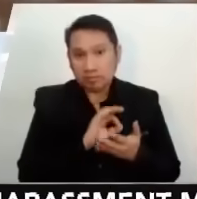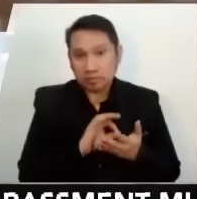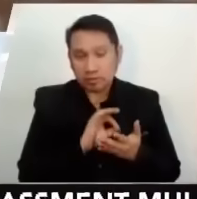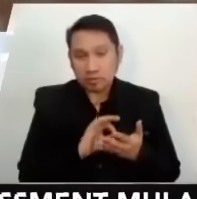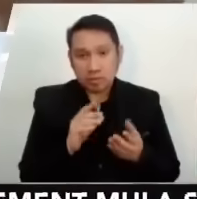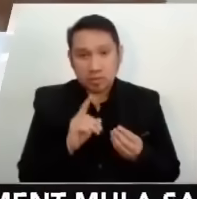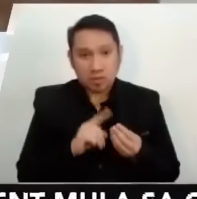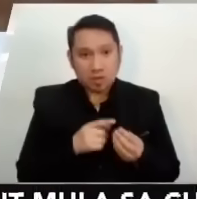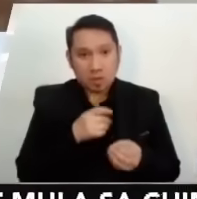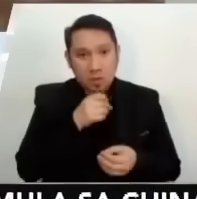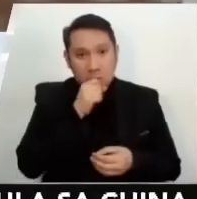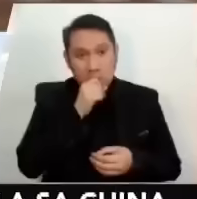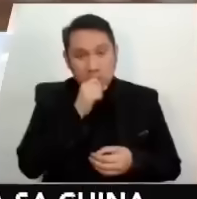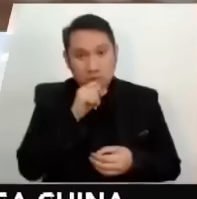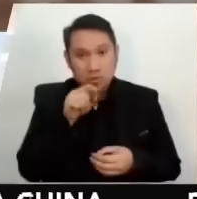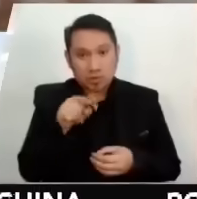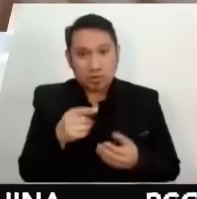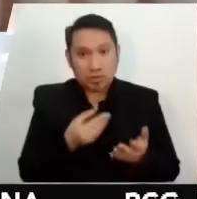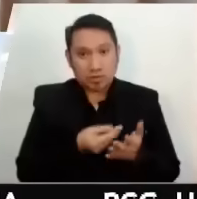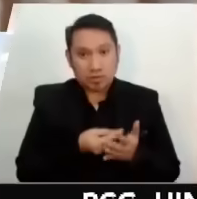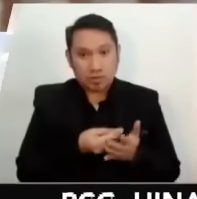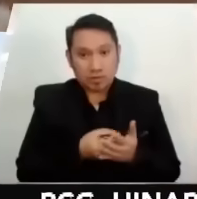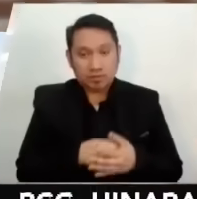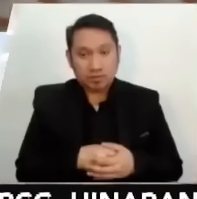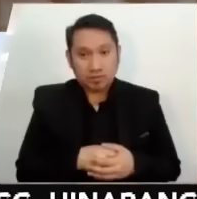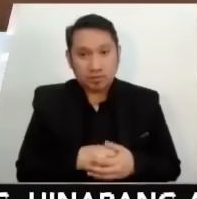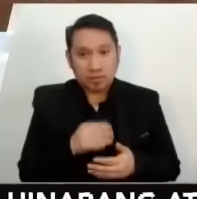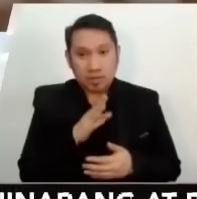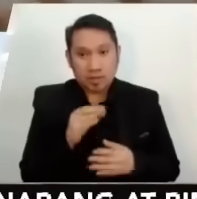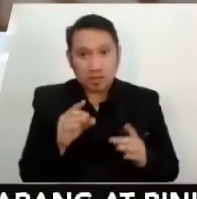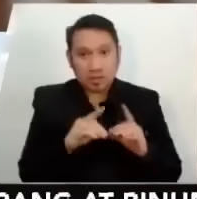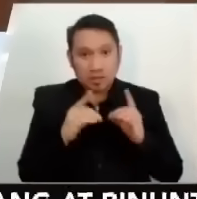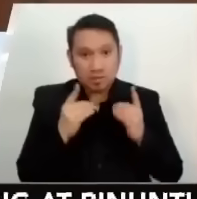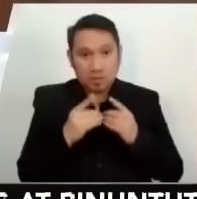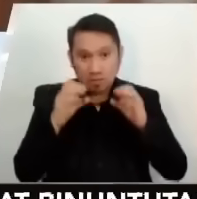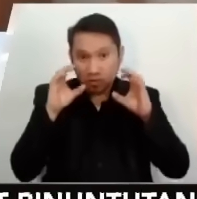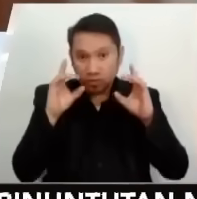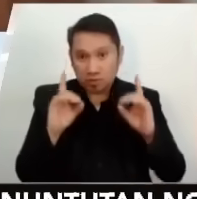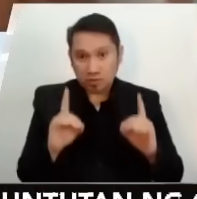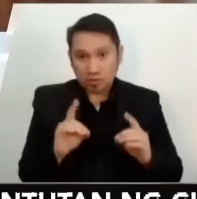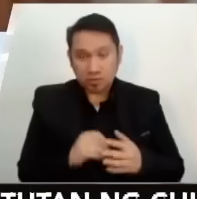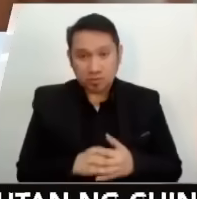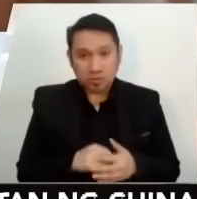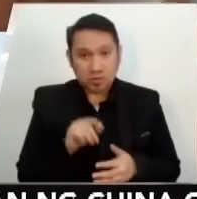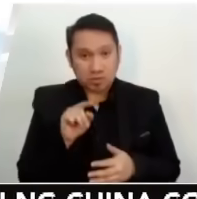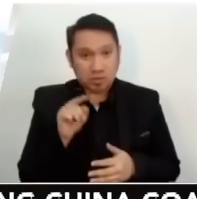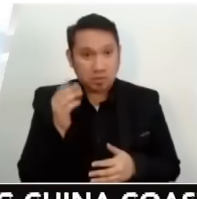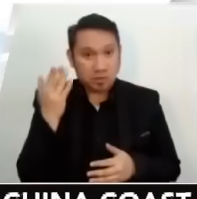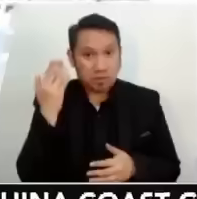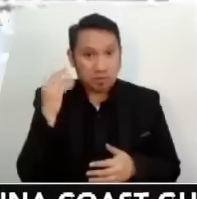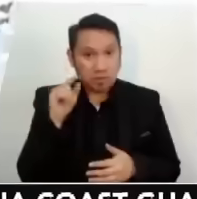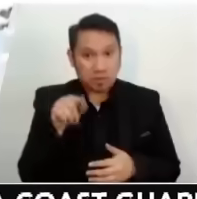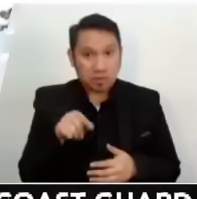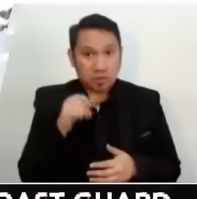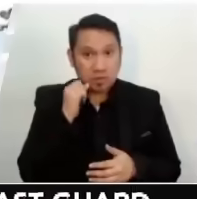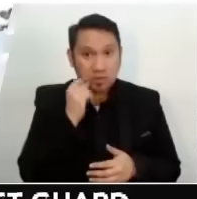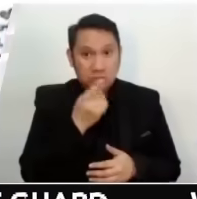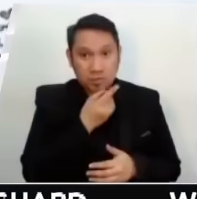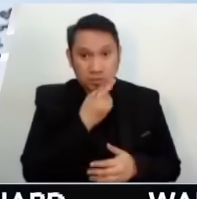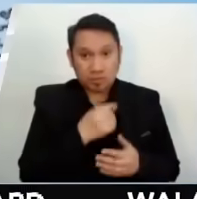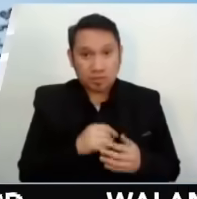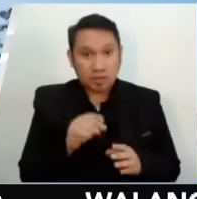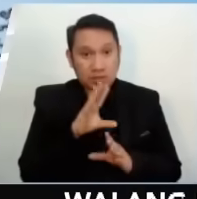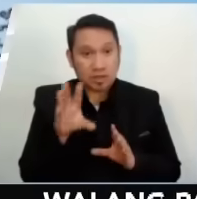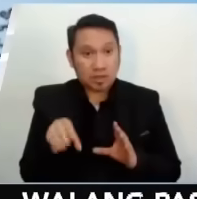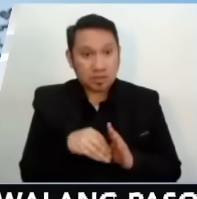Office of the Vice President at ng Department of Education noong kalihimpan nito si VP Sara. Isinama rin ang umano'y